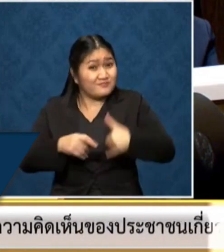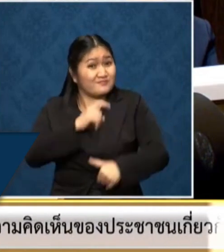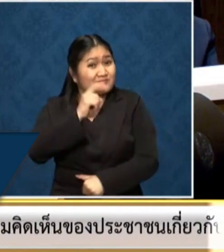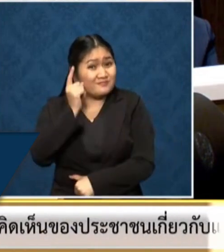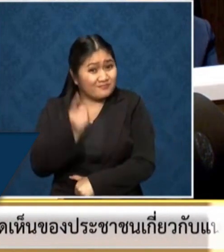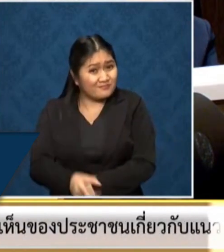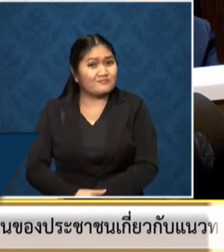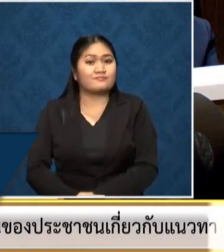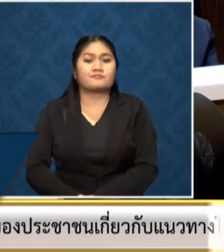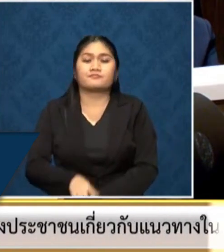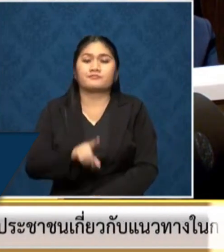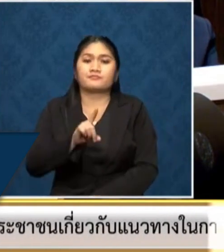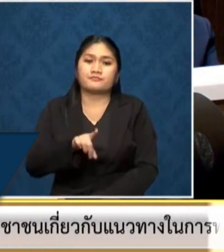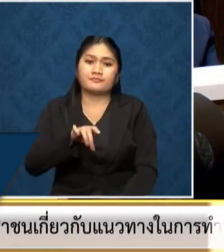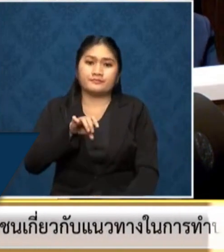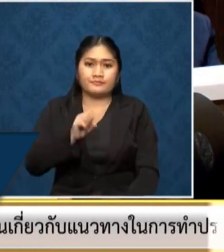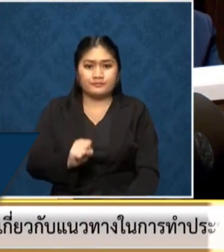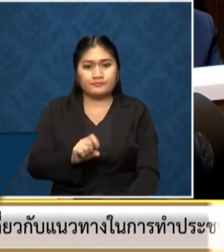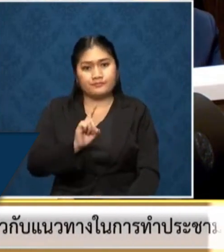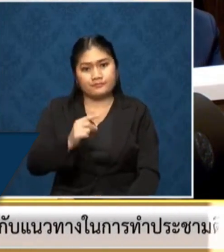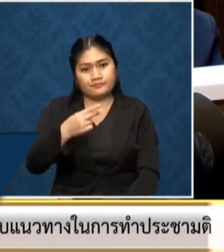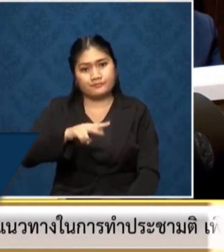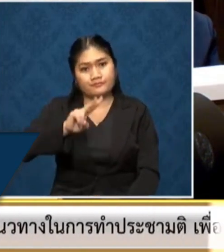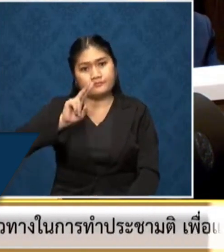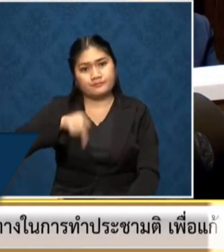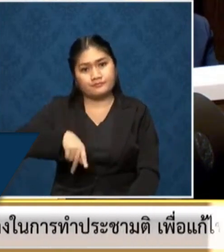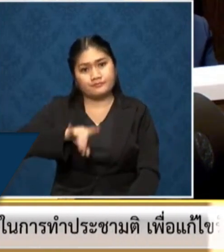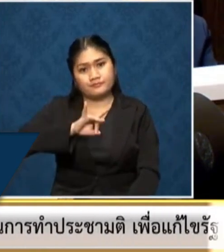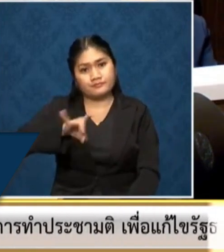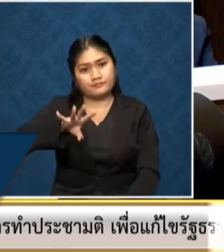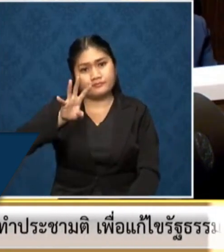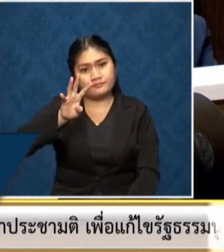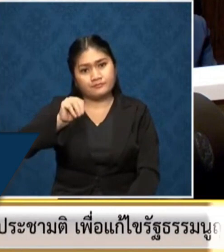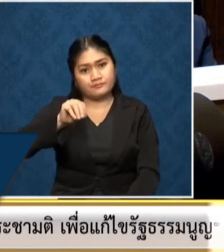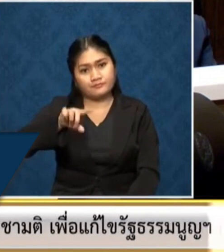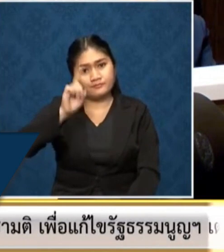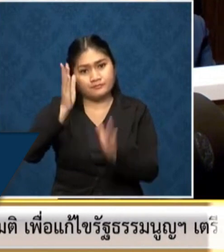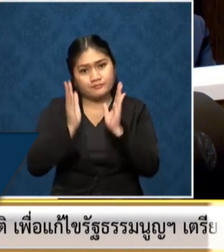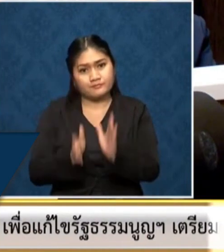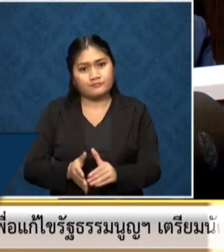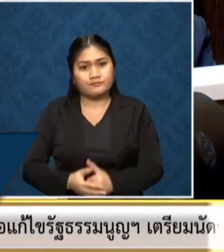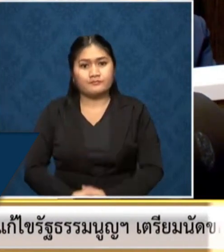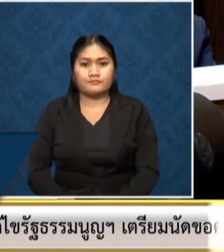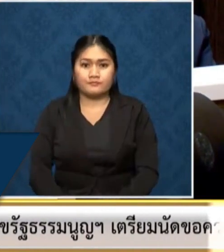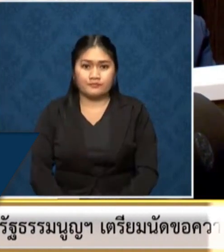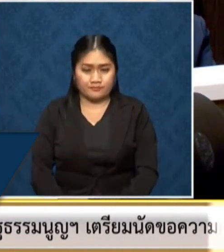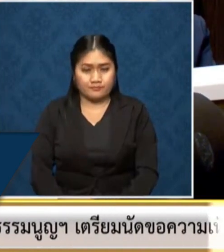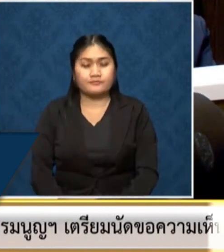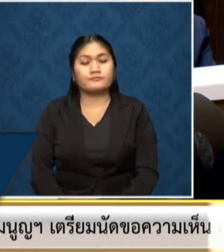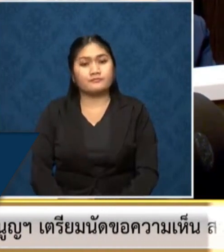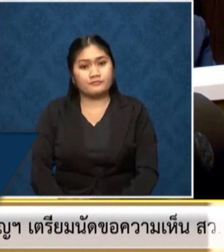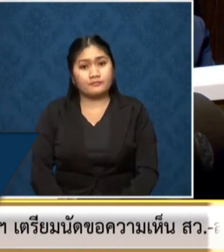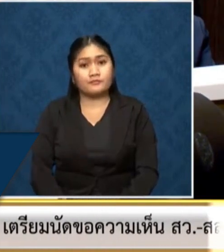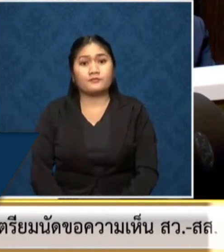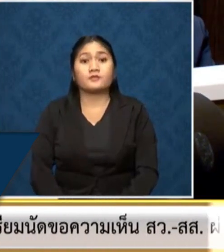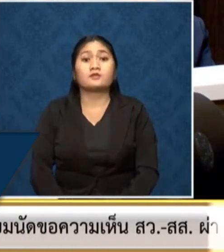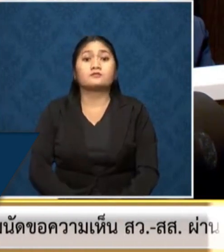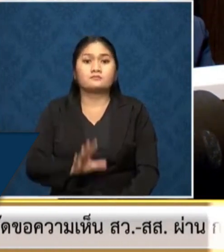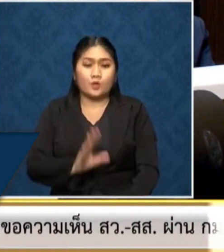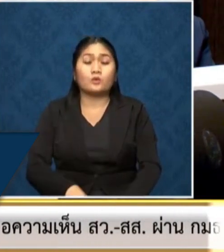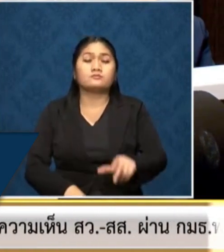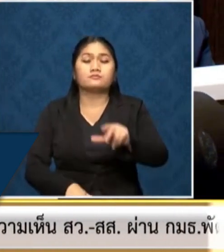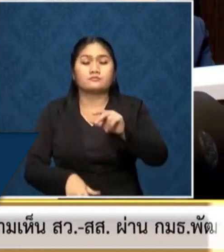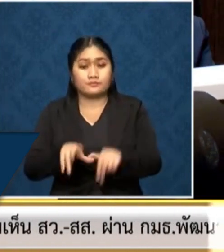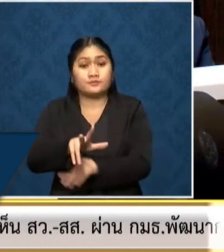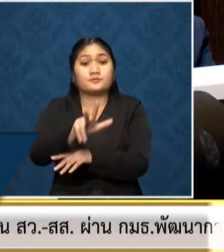่ 1,12841 คนเอา 3 แนรวบสครัา